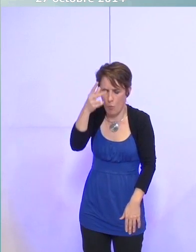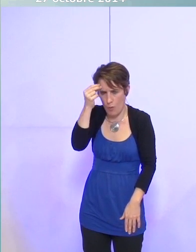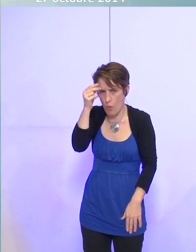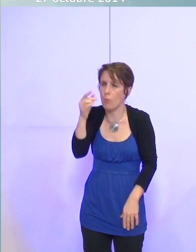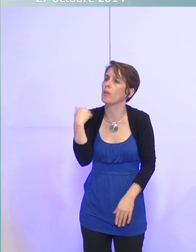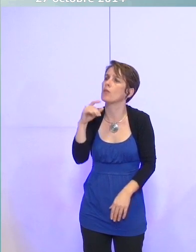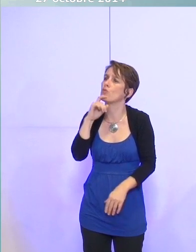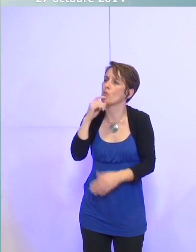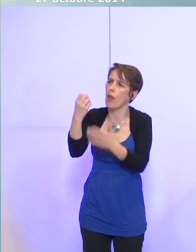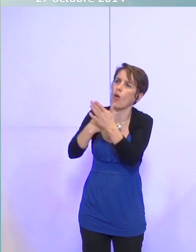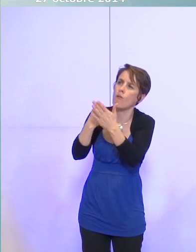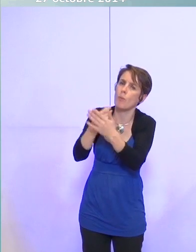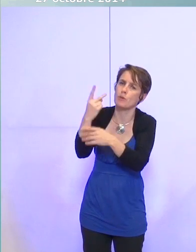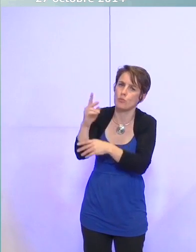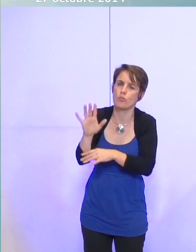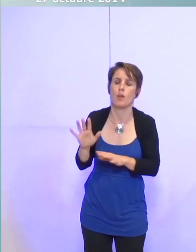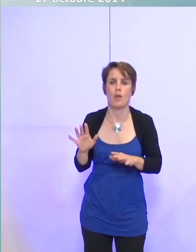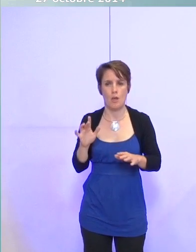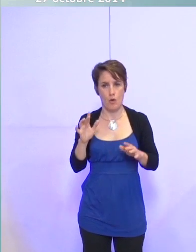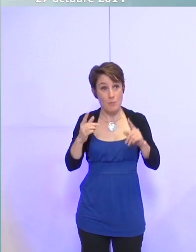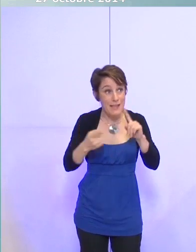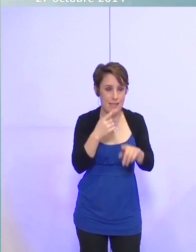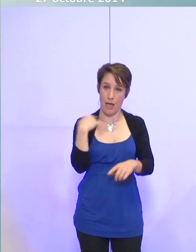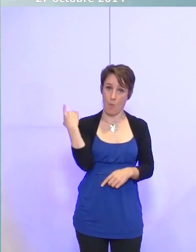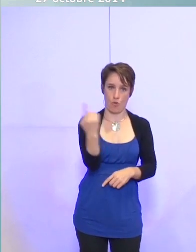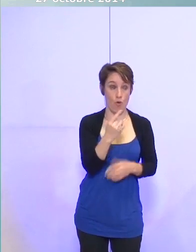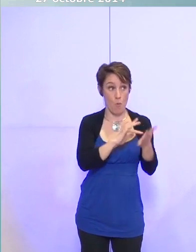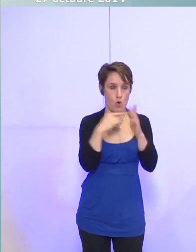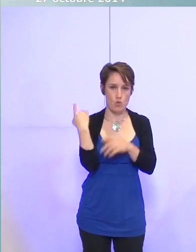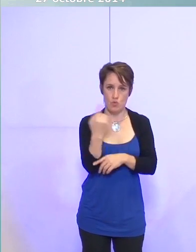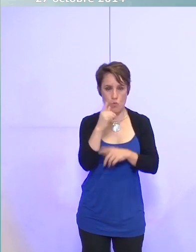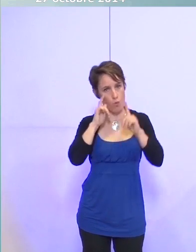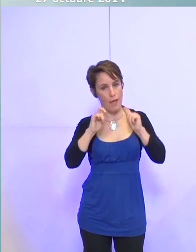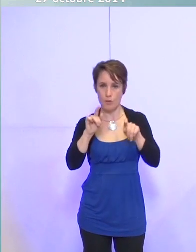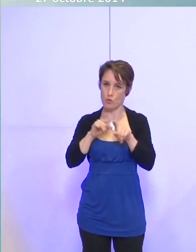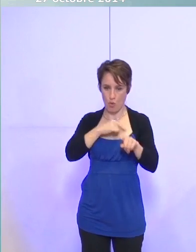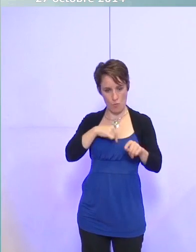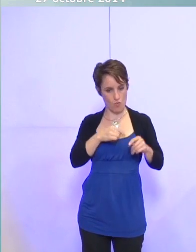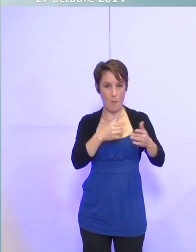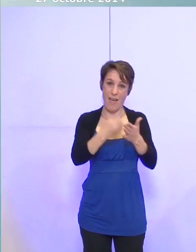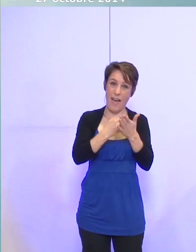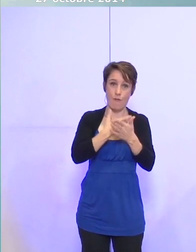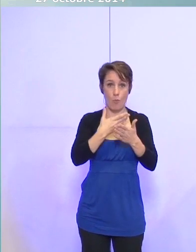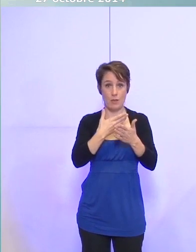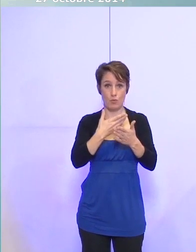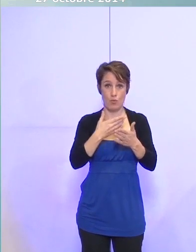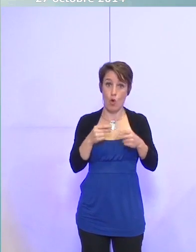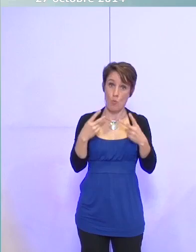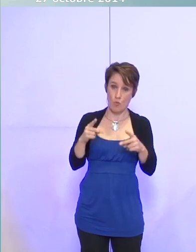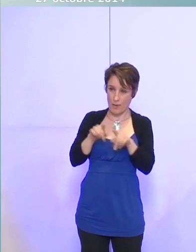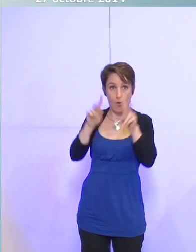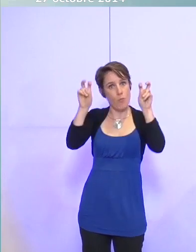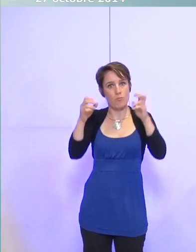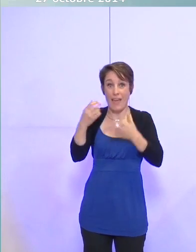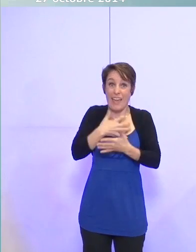votre intervention, il y a un souci commun de ne pas voir cette richesse, ce patrimoine, s'envoler ou être utilisé par